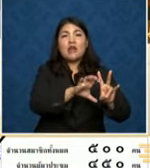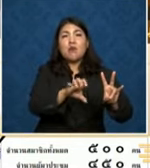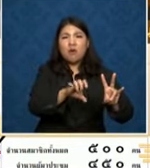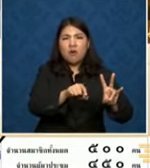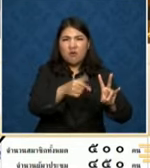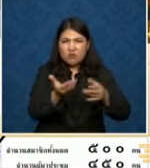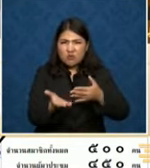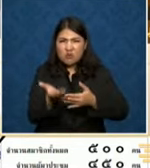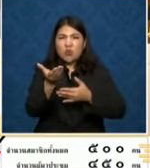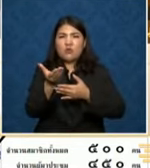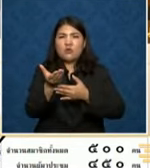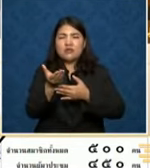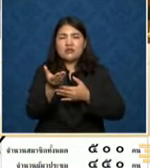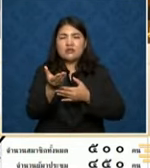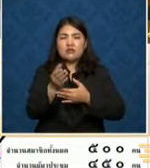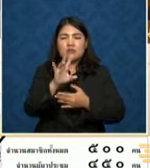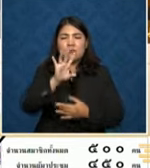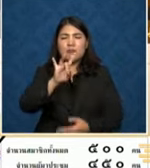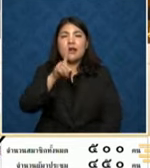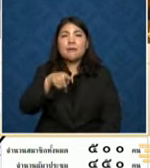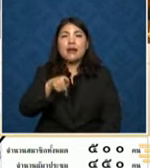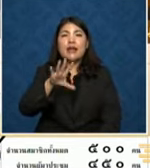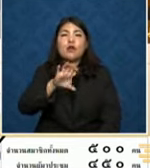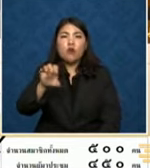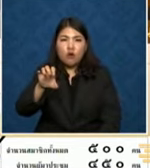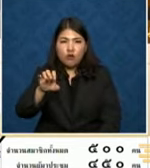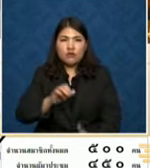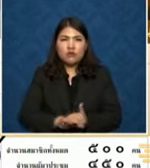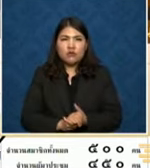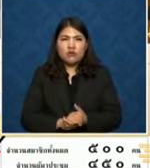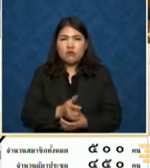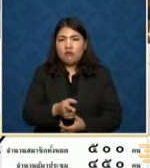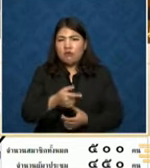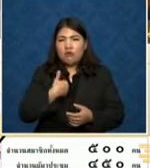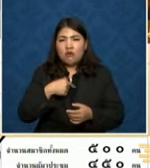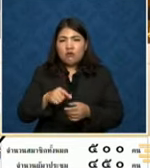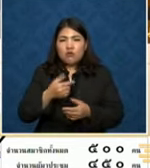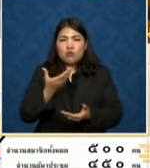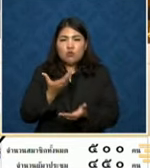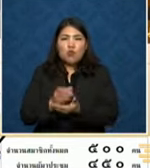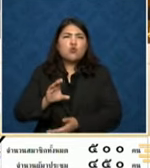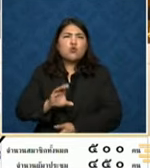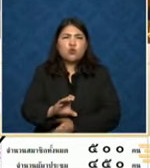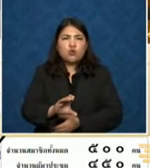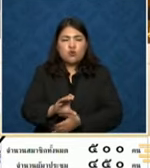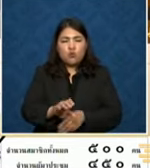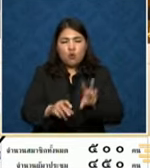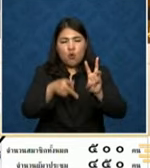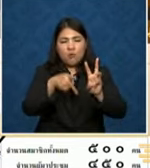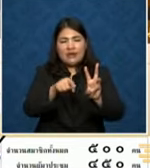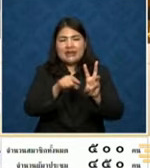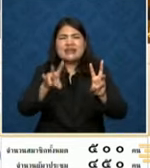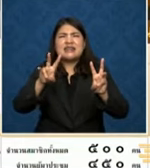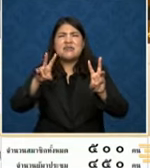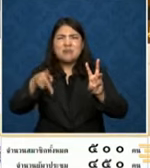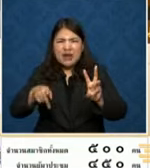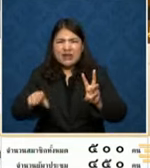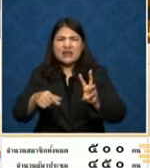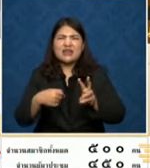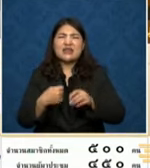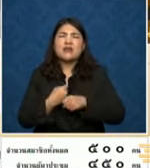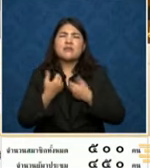7,500 สูงสุด 8,500 ต่อเกวียนพี่น้องชาวนาต้นทุนอยู่ประมาณ 6,000 กว่าถึง 7,000 จะอยู่ได้ยังไงล่